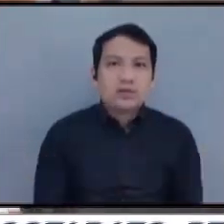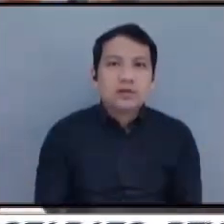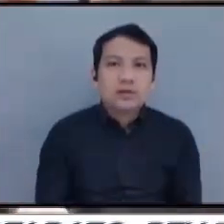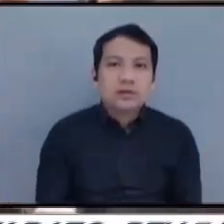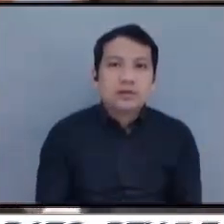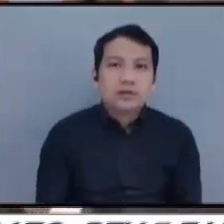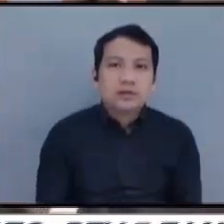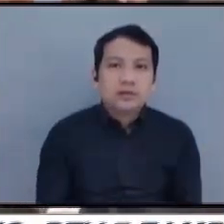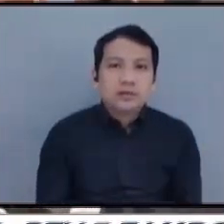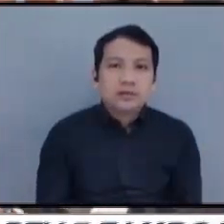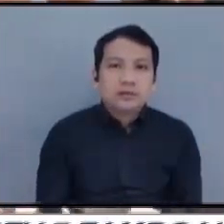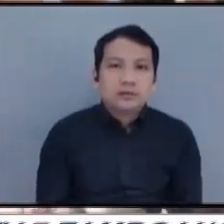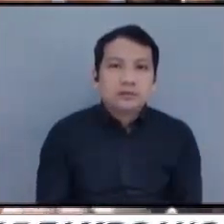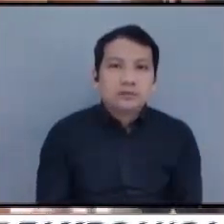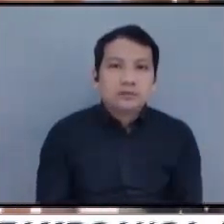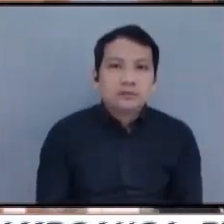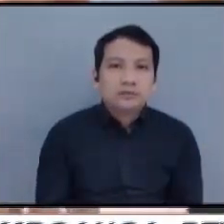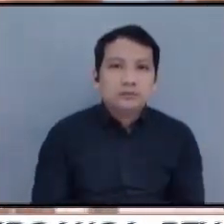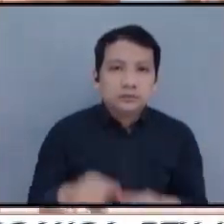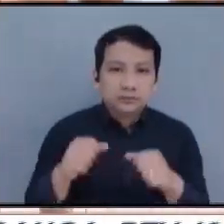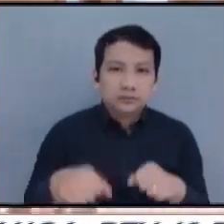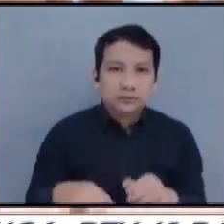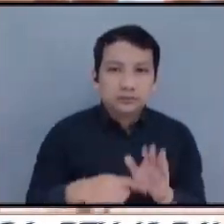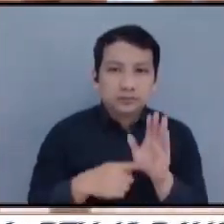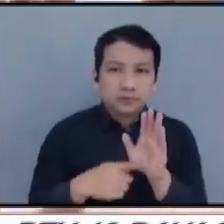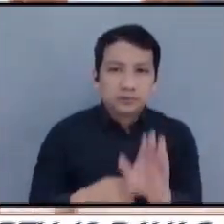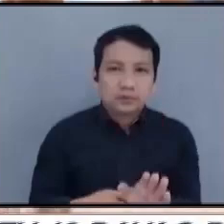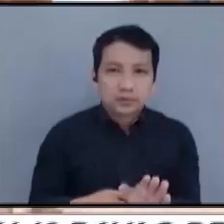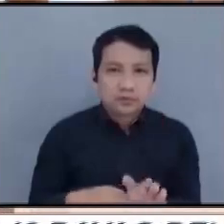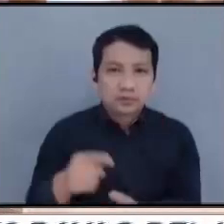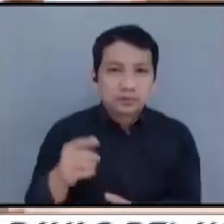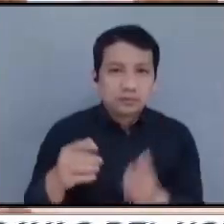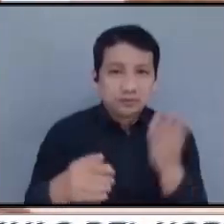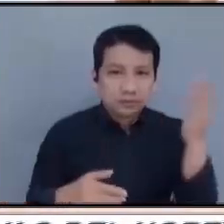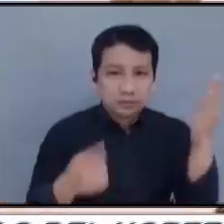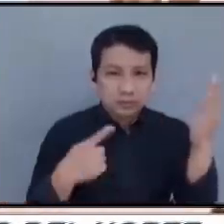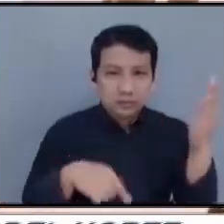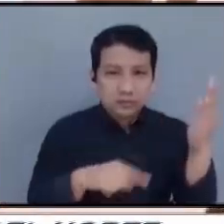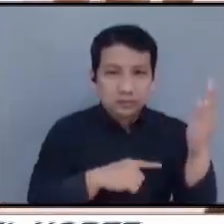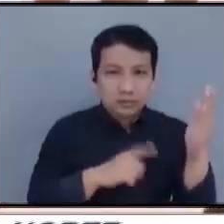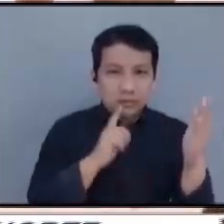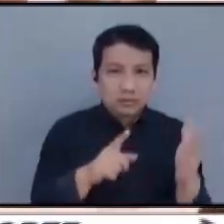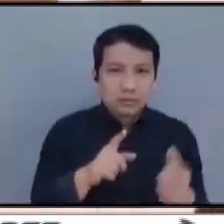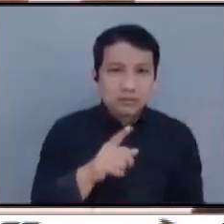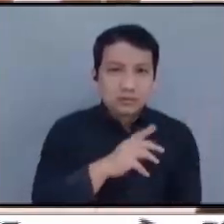Game na game na rumampa at nag-pose sa camera ang mga opisyal na kandidata na Miss Philippines Earth